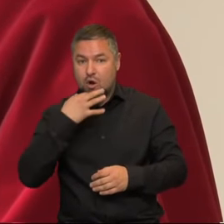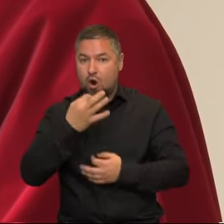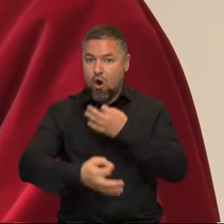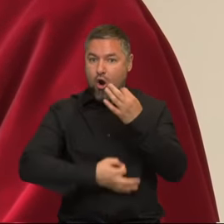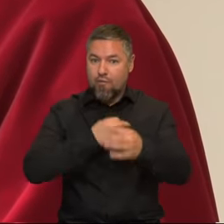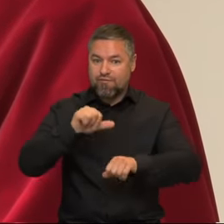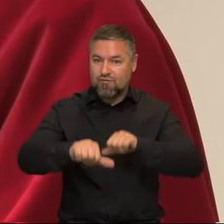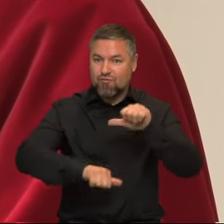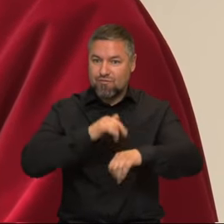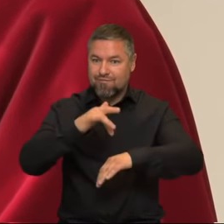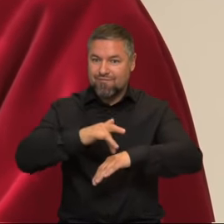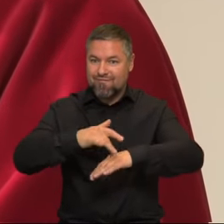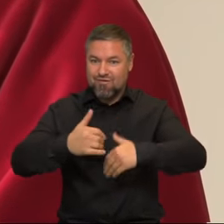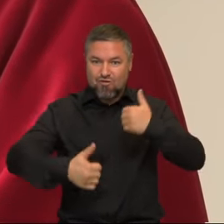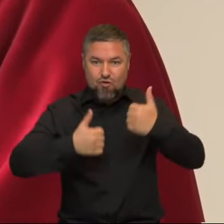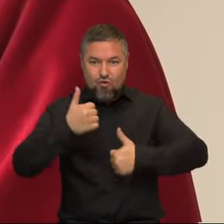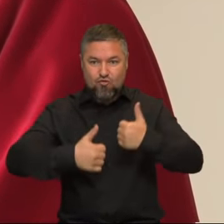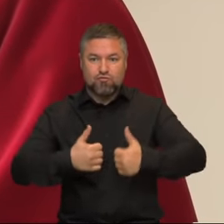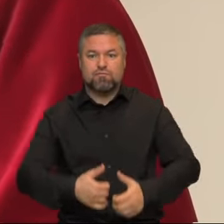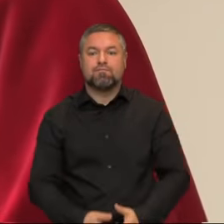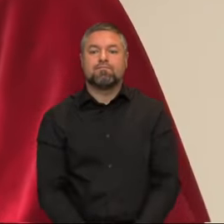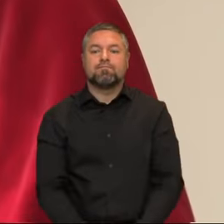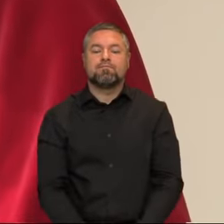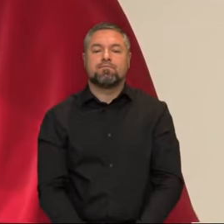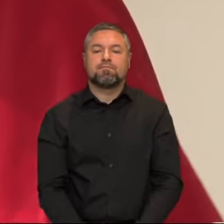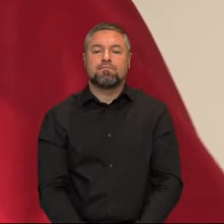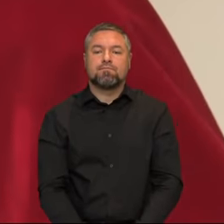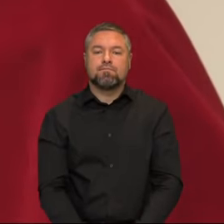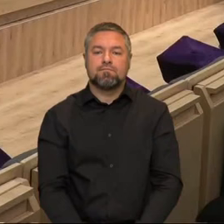ogłoszenie tegorocznych wyników konkursu.